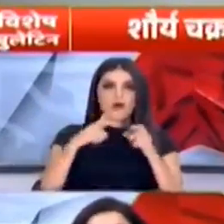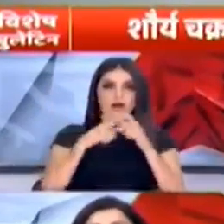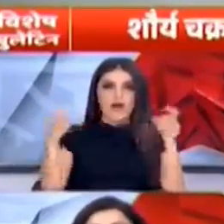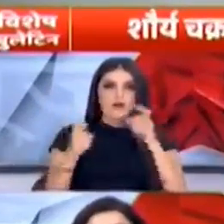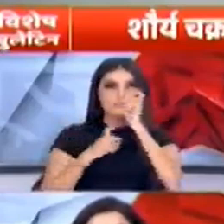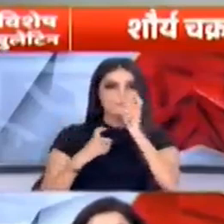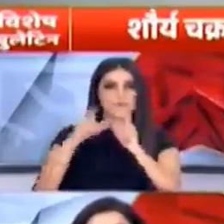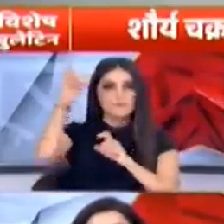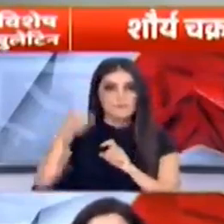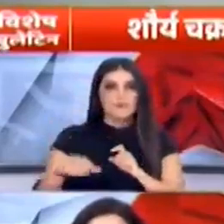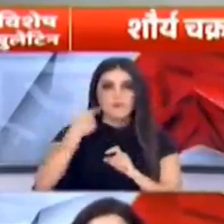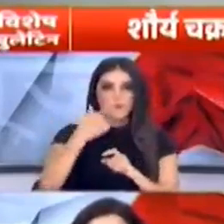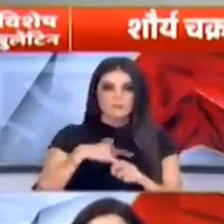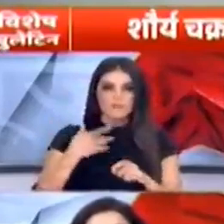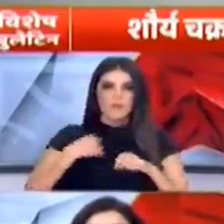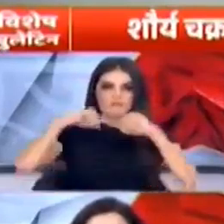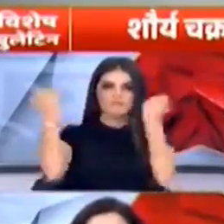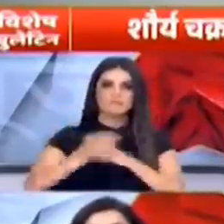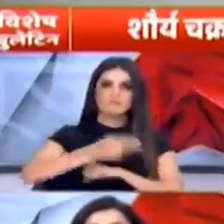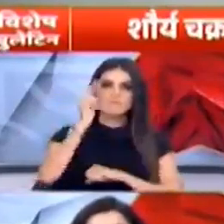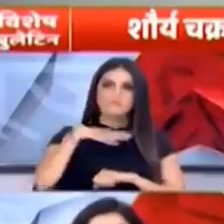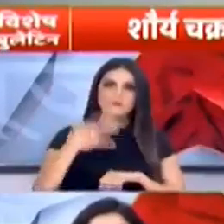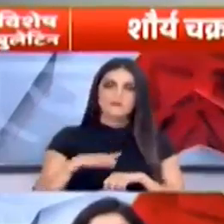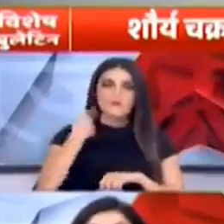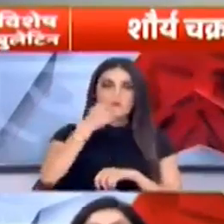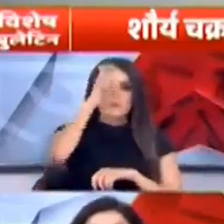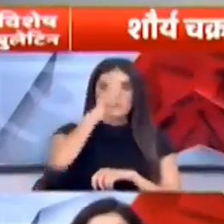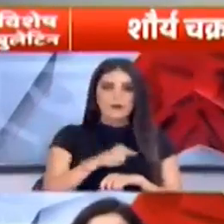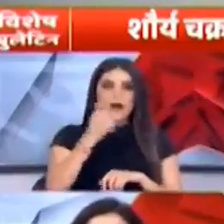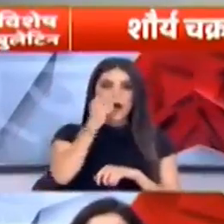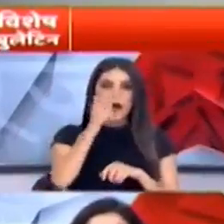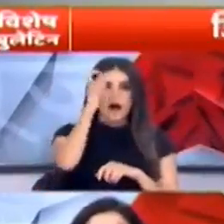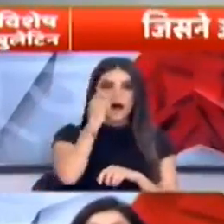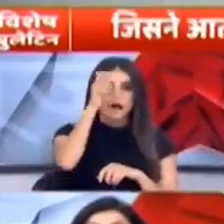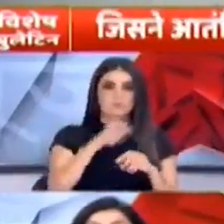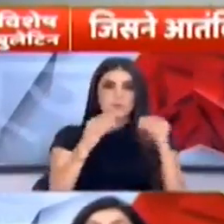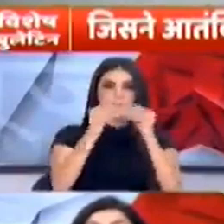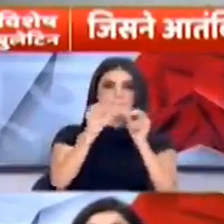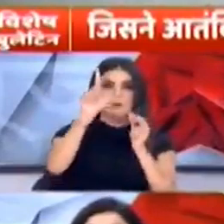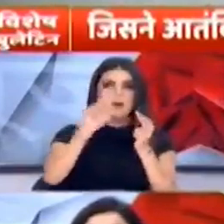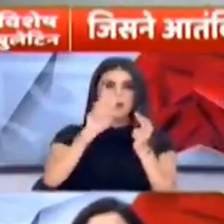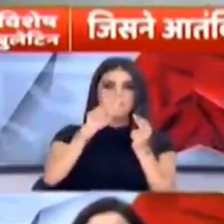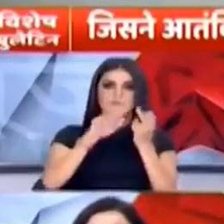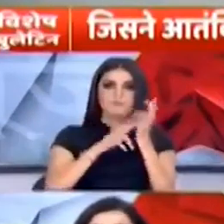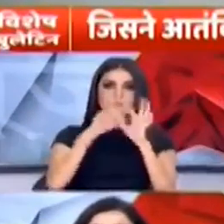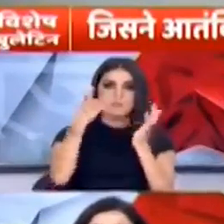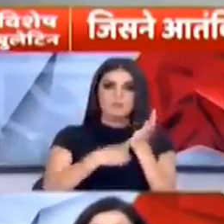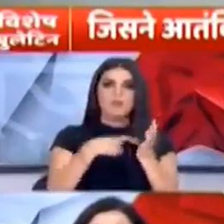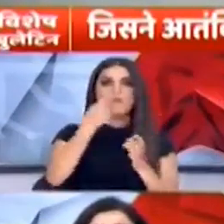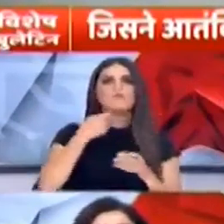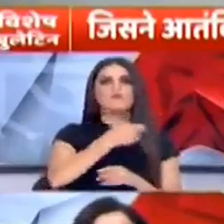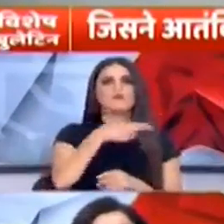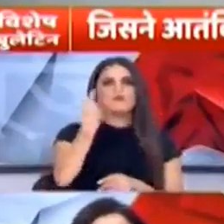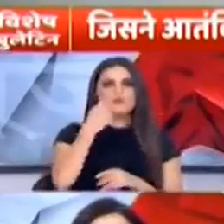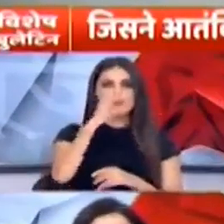को अपने दम पर मार गिराया, उस शूरवीर बलविंदर सिंह का हत्यारा कौन? सीसीटीवी